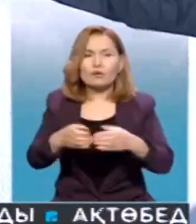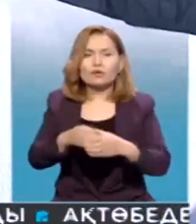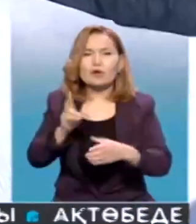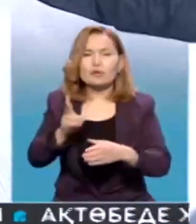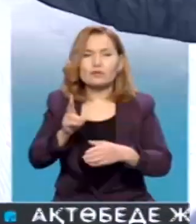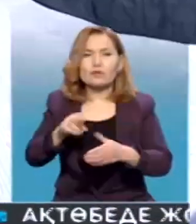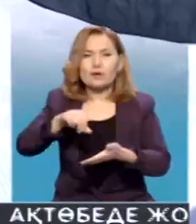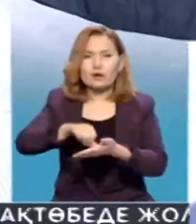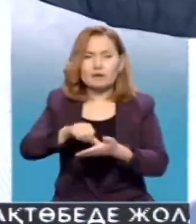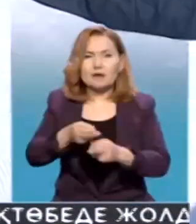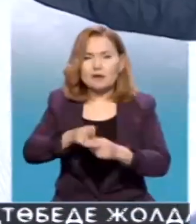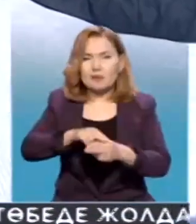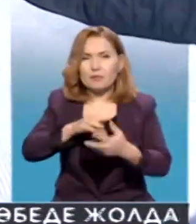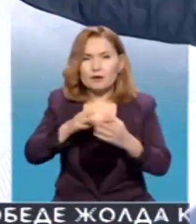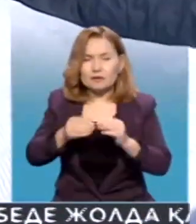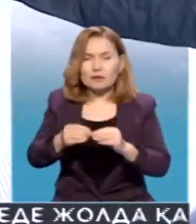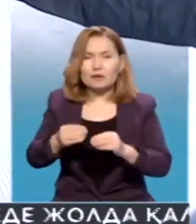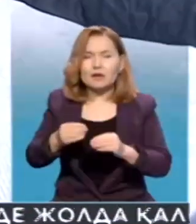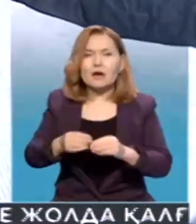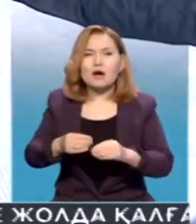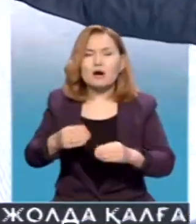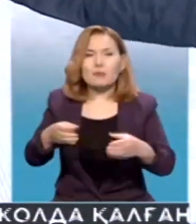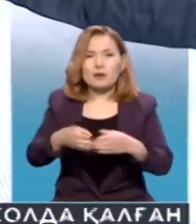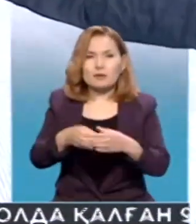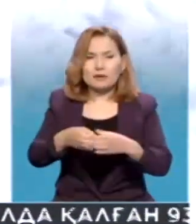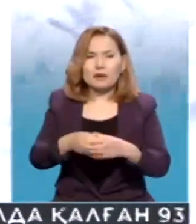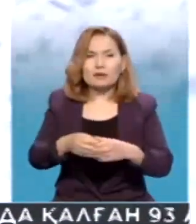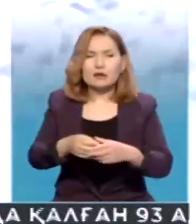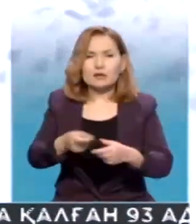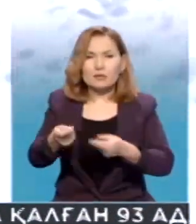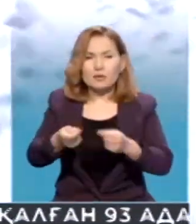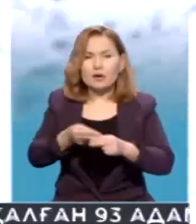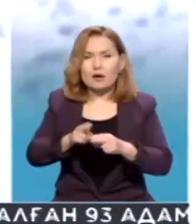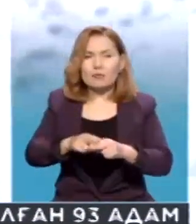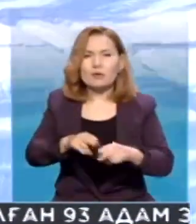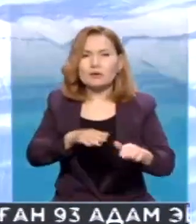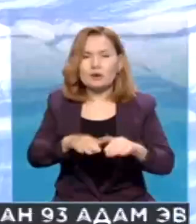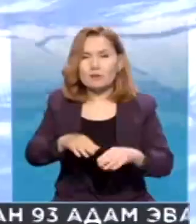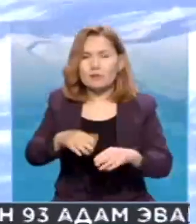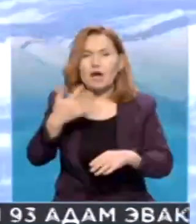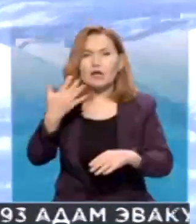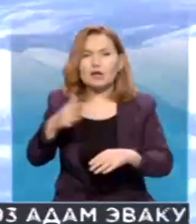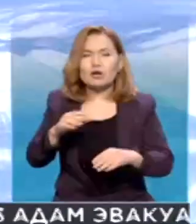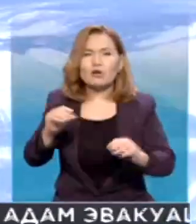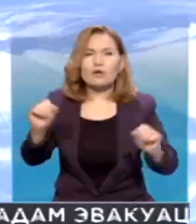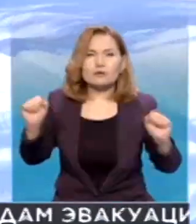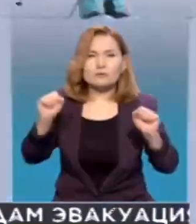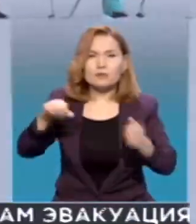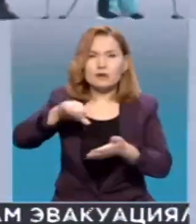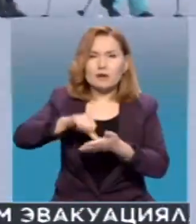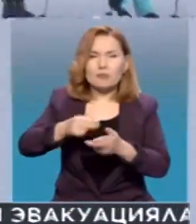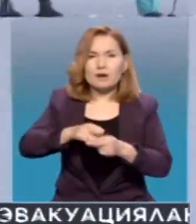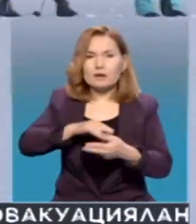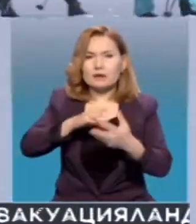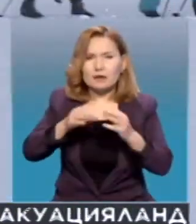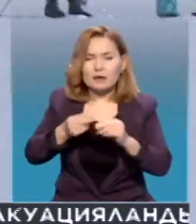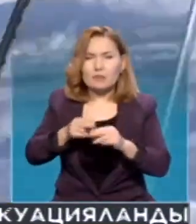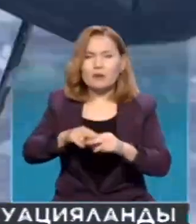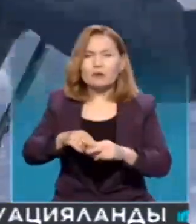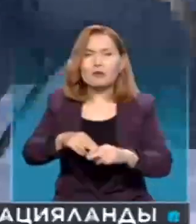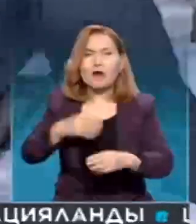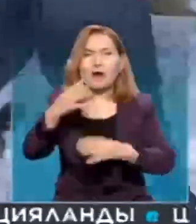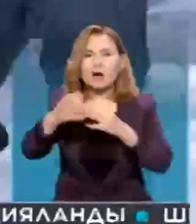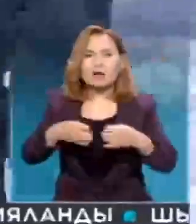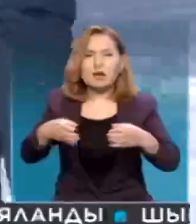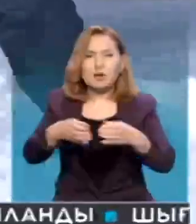Азиядағы өзара ықпалдастық және сенім шаралары жөніндегі кеңес қаржылық ұйымдастырып отырған бүгінгі шараға 50-ге жуық қатысушы жиналды. Елшілер, дипмиссия өкілдері,